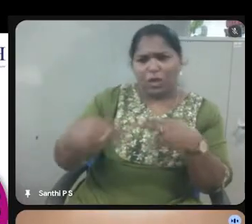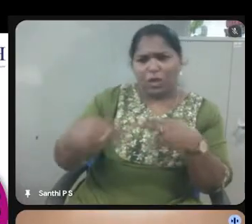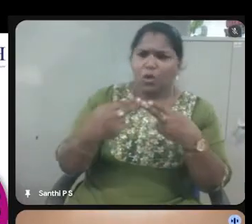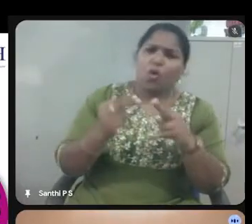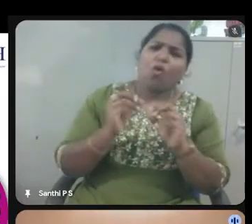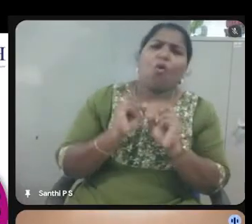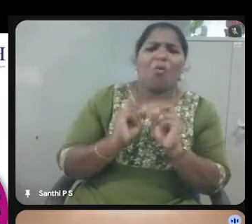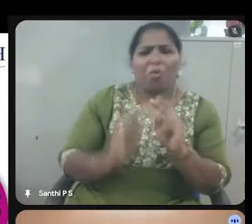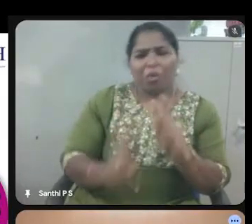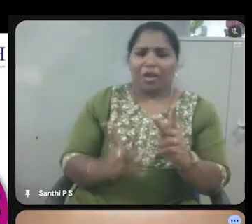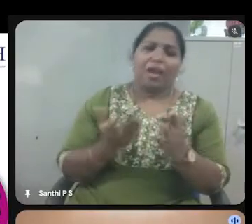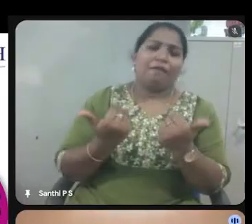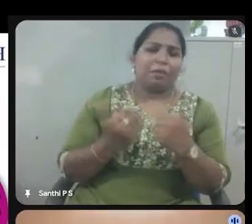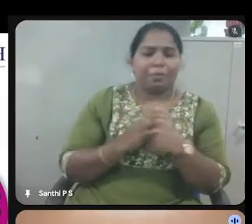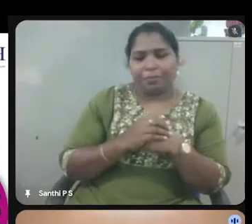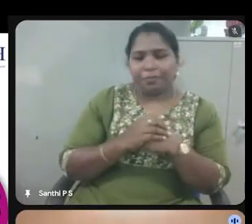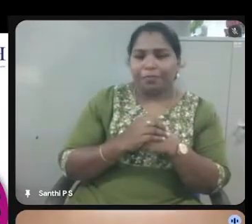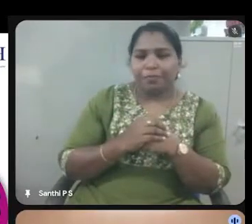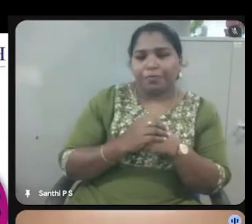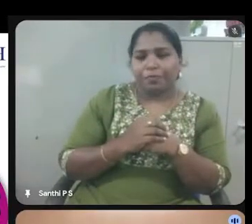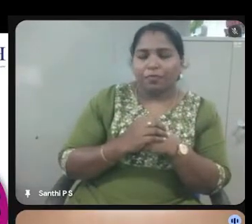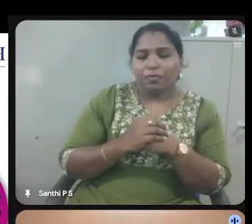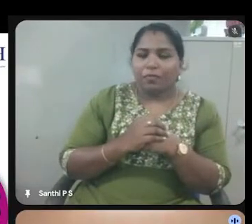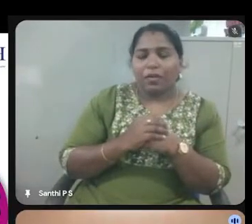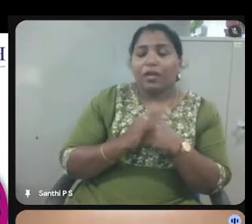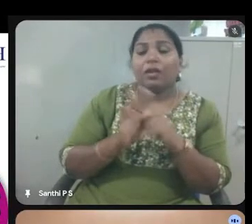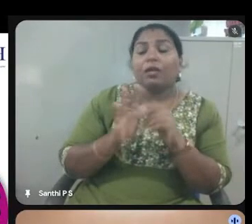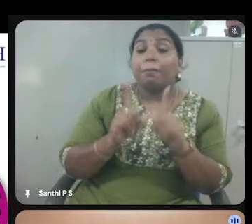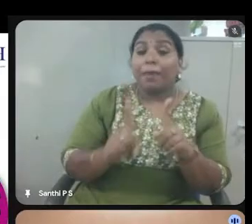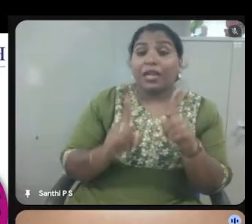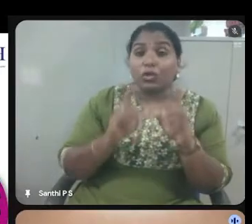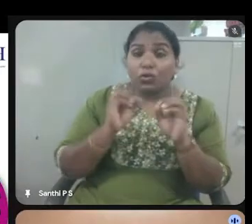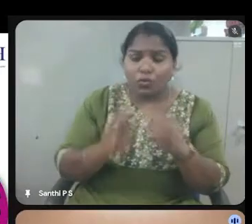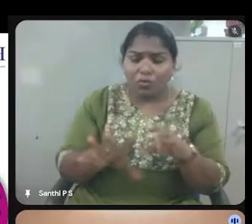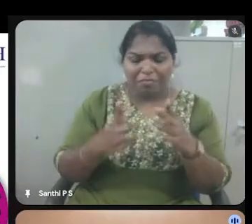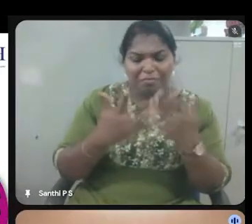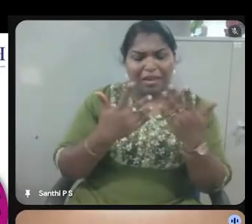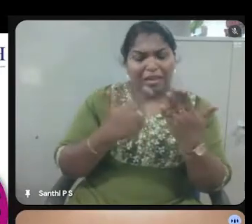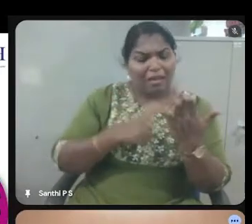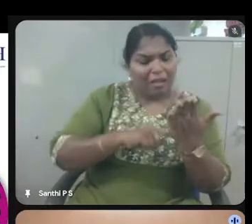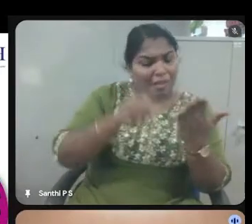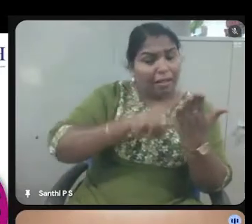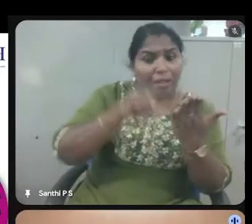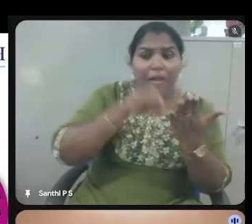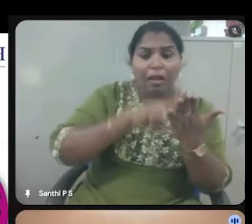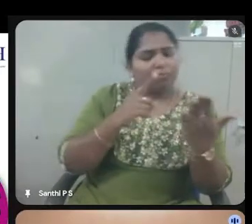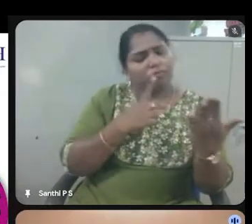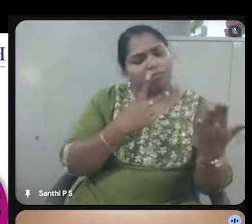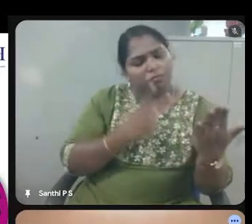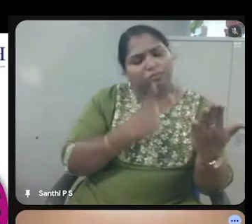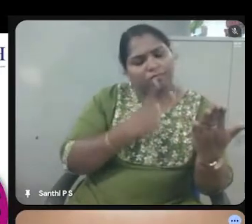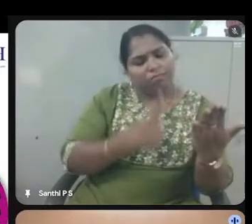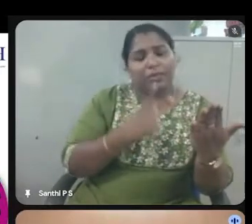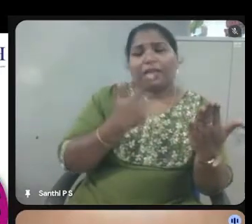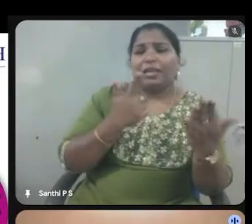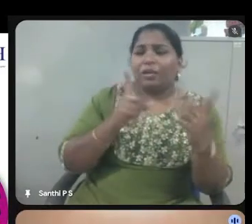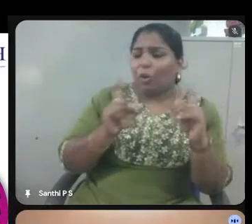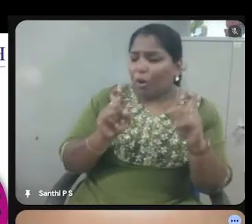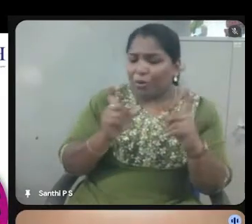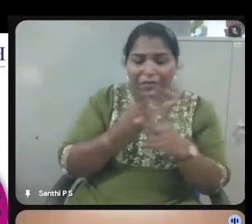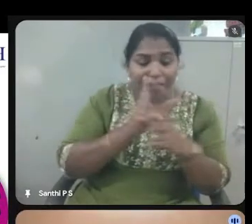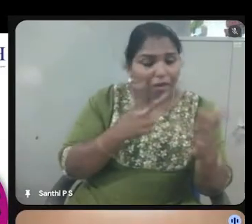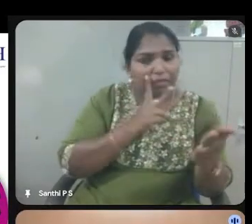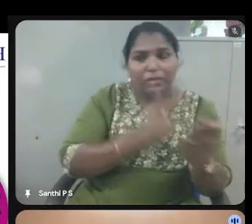വീഡിയോ എന്താ പറയാ ചാറ്റ് ചെയ്യാം. പക്ഷെ അത് അല്ലാതെ വേറെ സ്ക്രീൻ ടൈമേ പാടില്ല എന്നാണ് IAP പറയുന്നത്. അത്